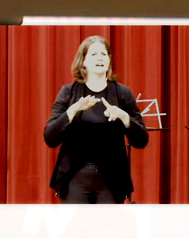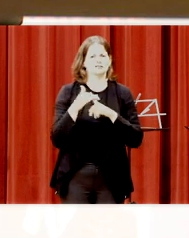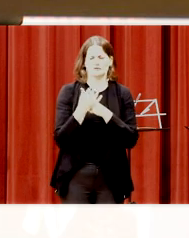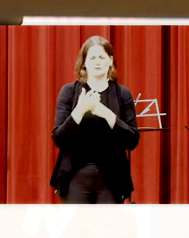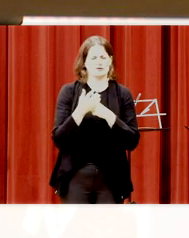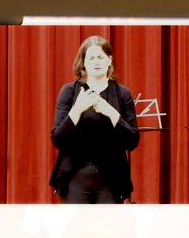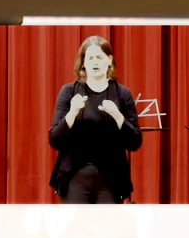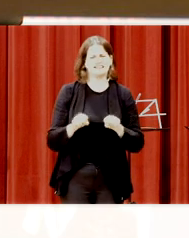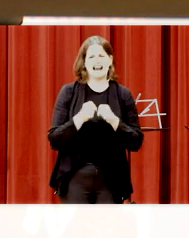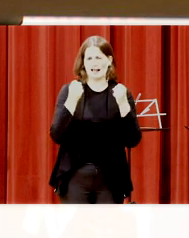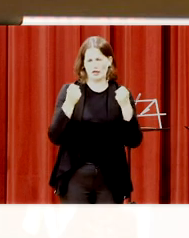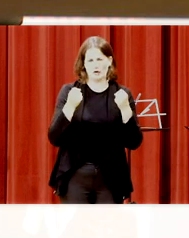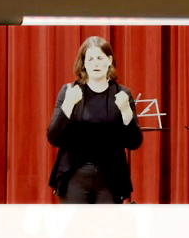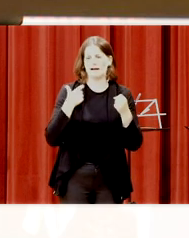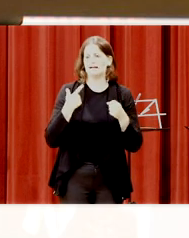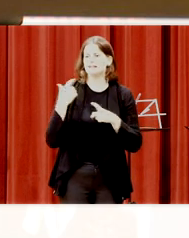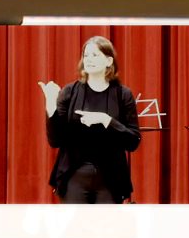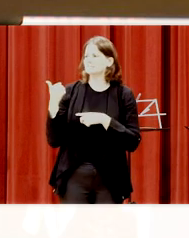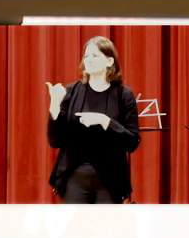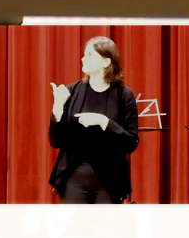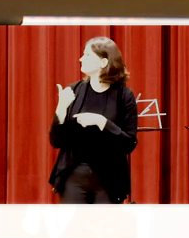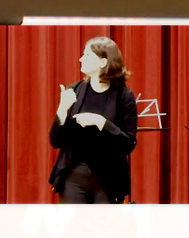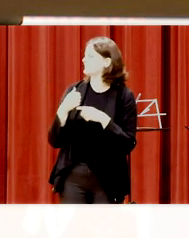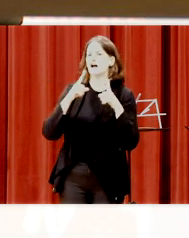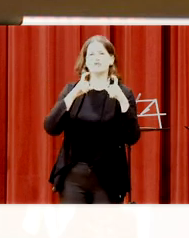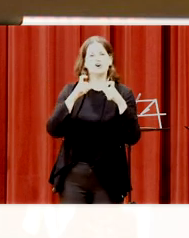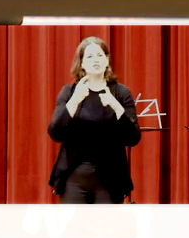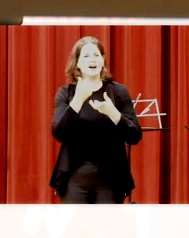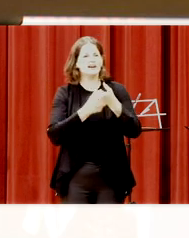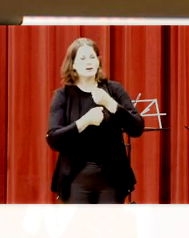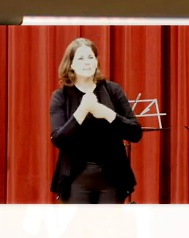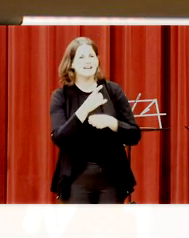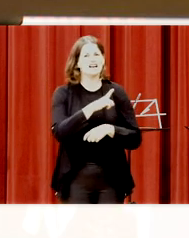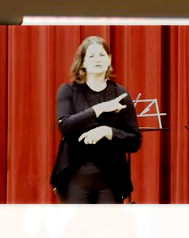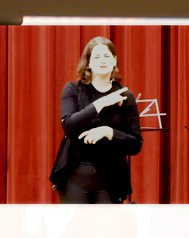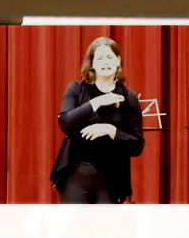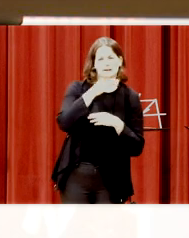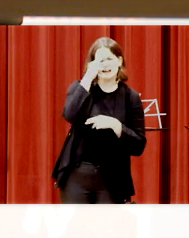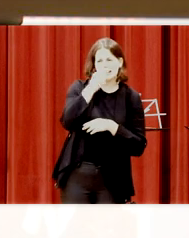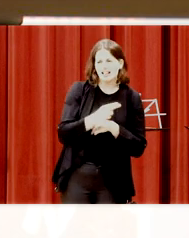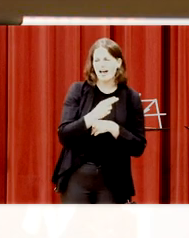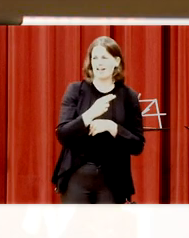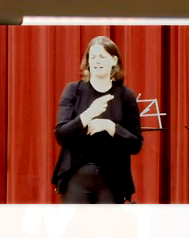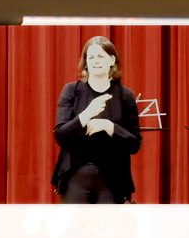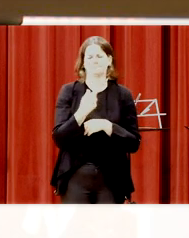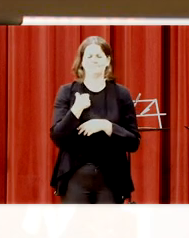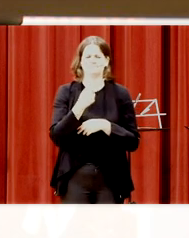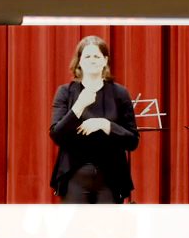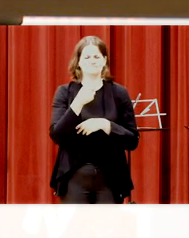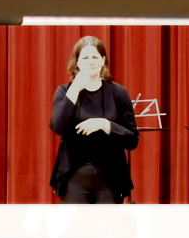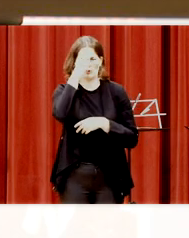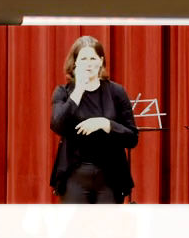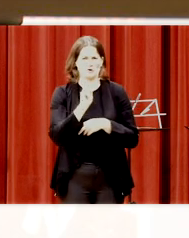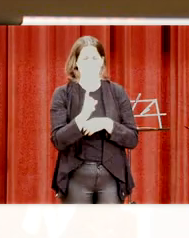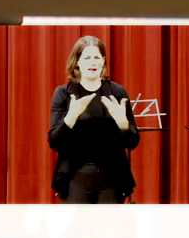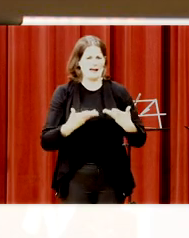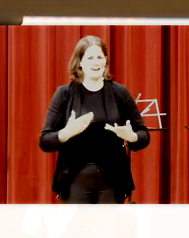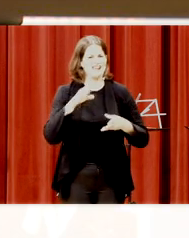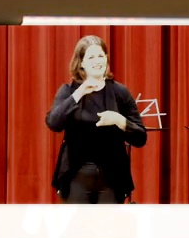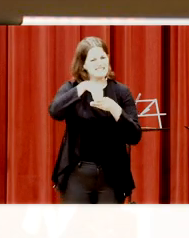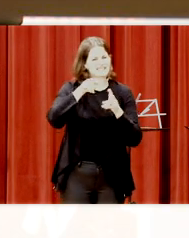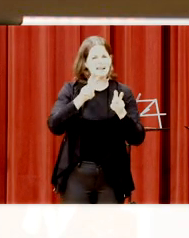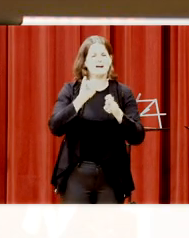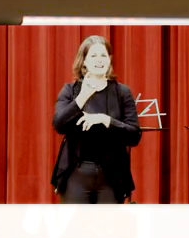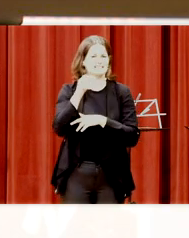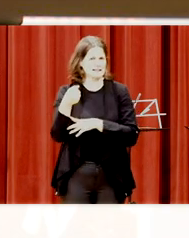que està preocupant en aquest moment de la intel·ligència artificial, per tant, no m'interessa. Torno a la meva elecció. La millor, no? Creieu que he fet la